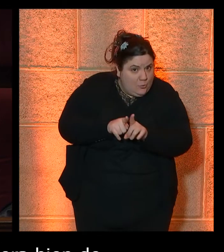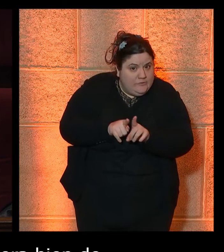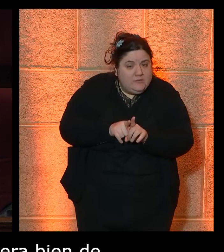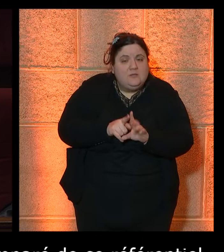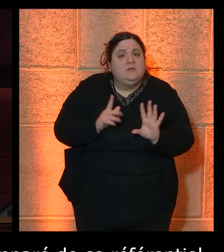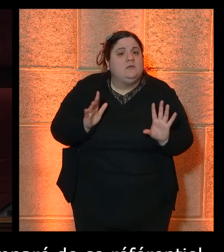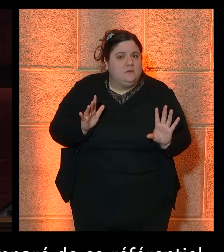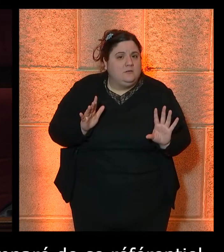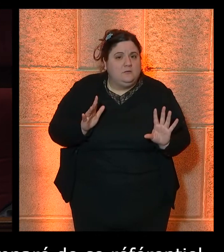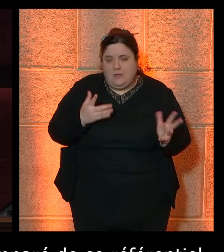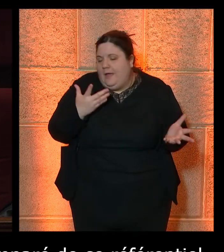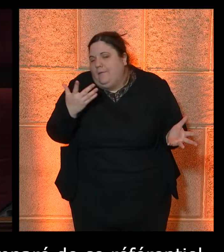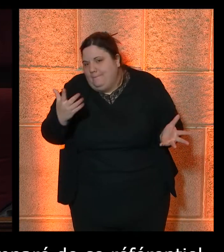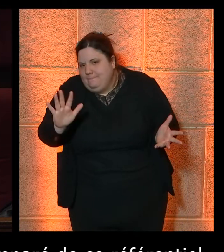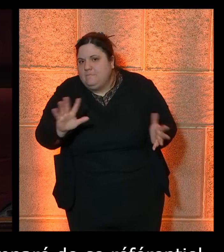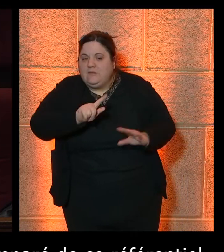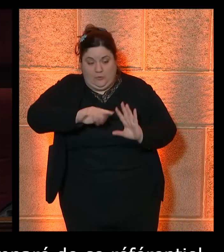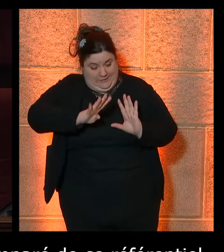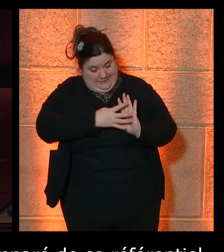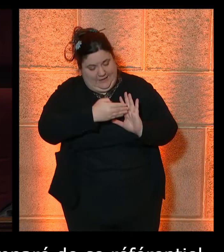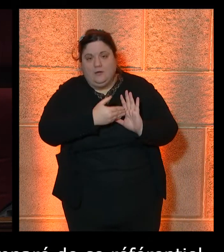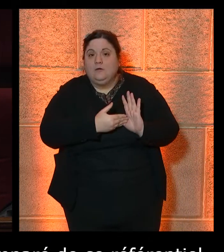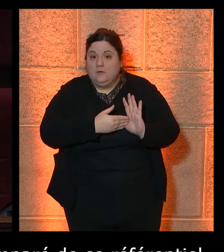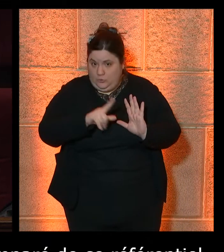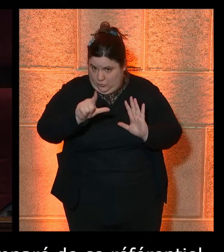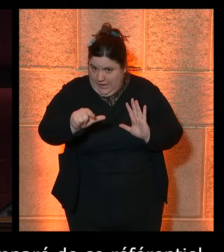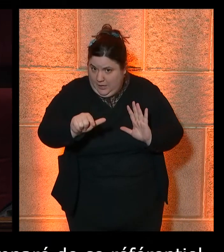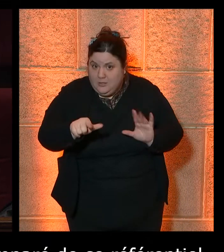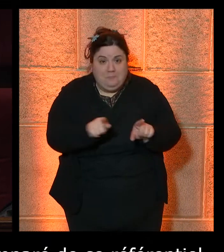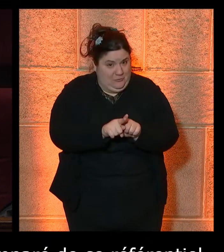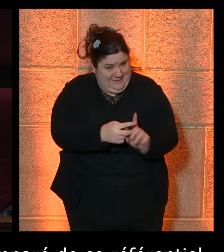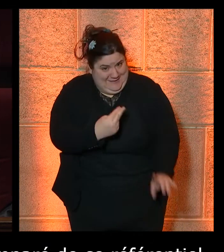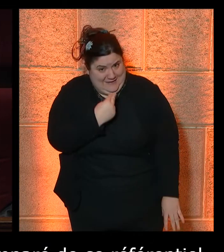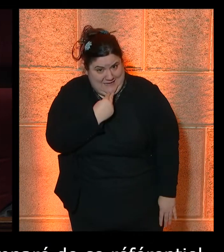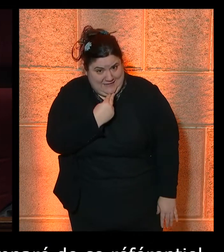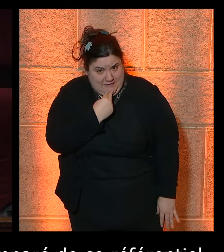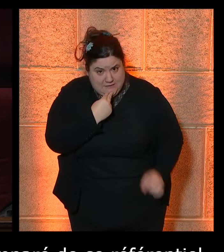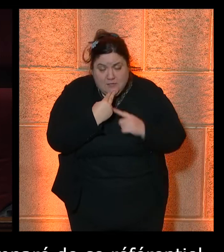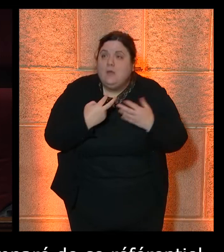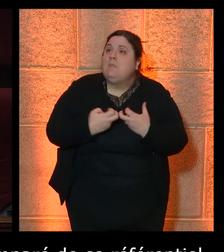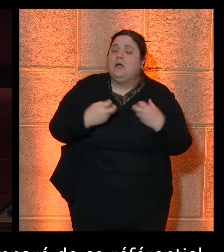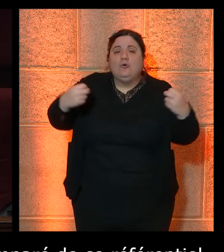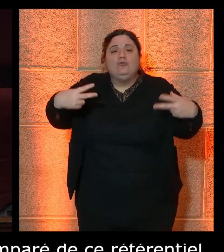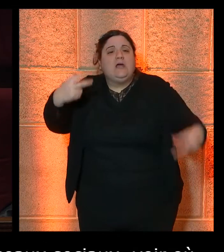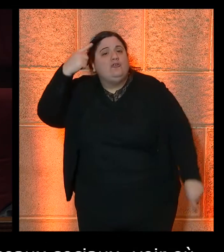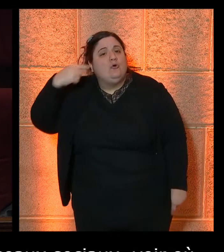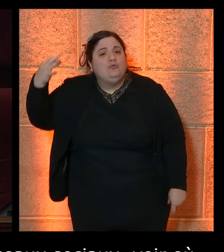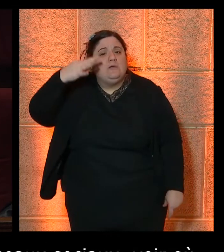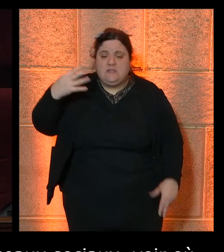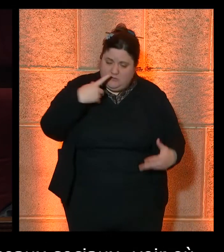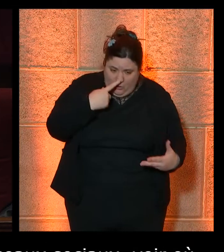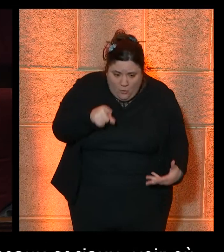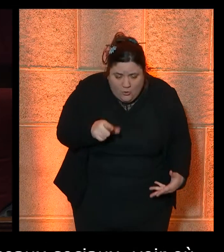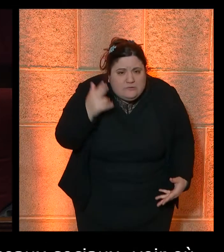on parle bien de la présence de ces critères, mais on parle également de la qualité de ces critères. C'est-à-dire, vérifier